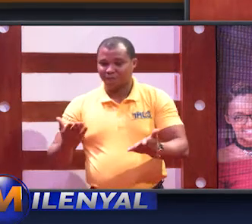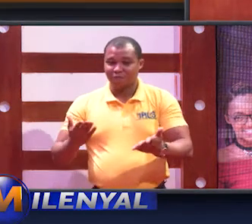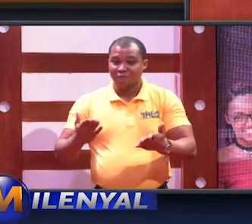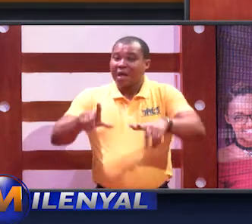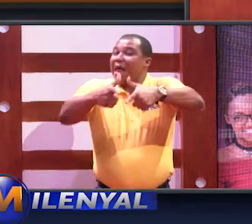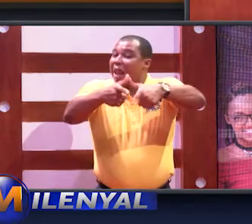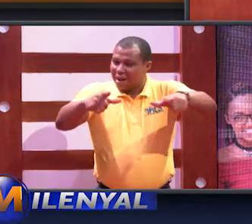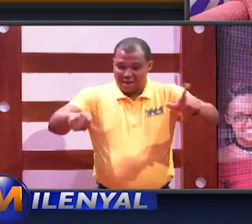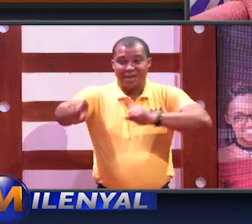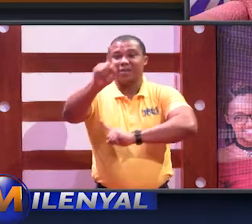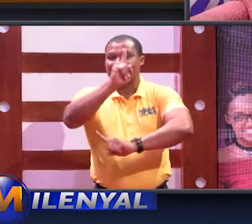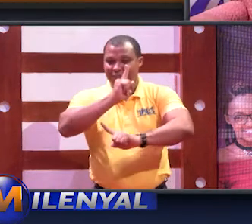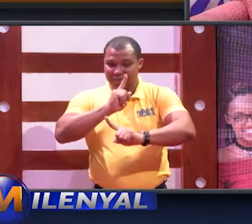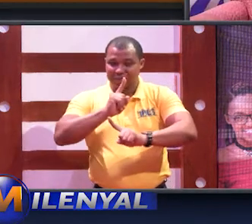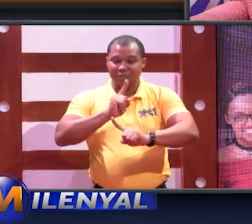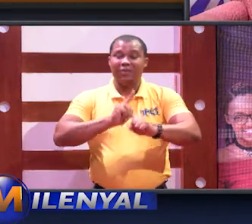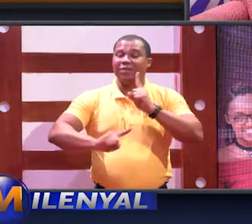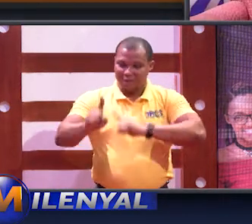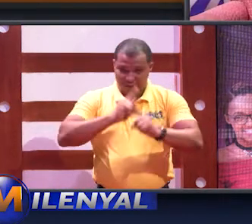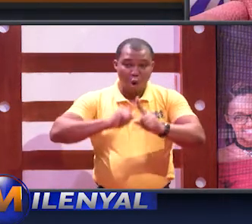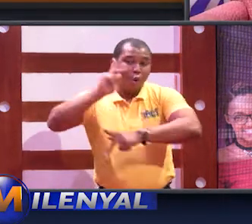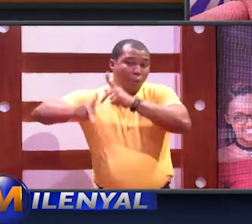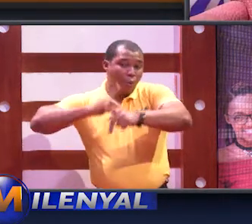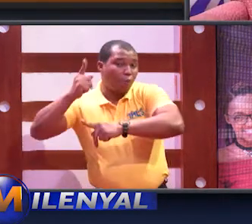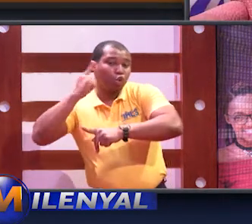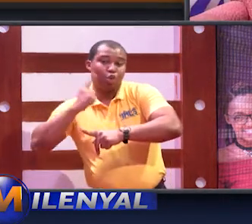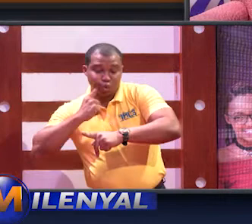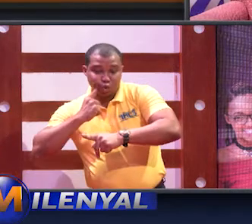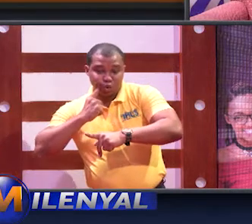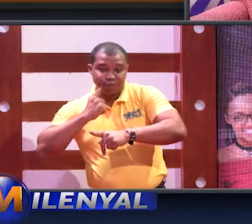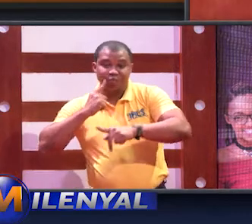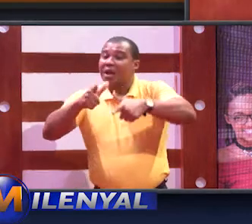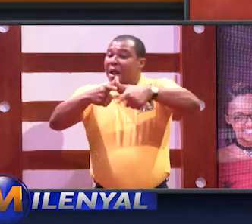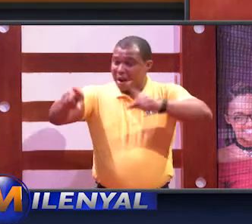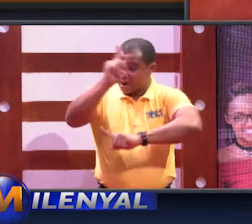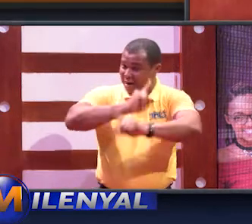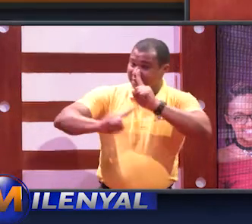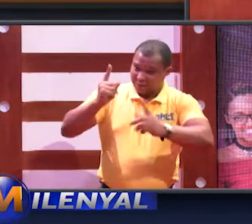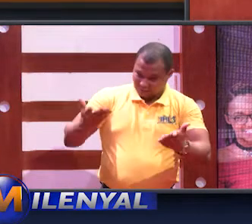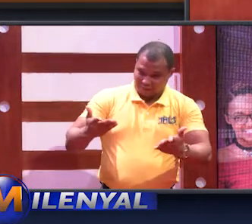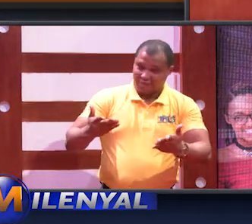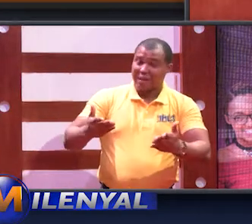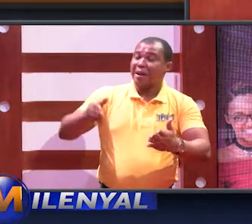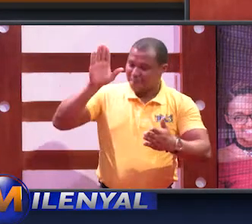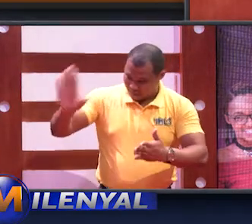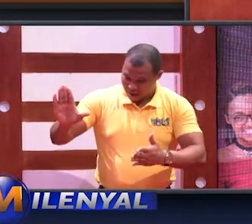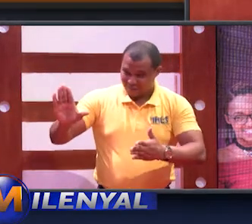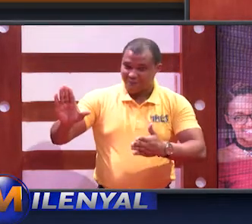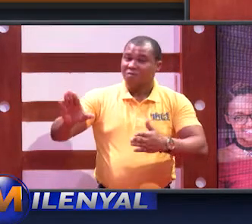langue naturelle, yo monde qui sous dit langue des signes. Donc que société en dégager parce que